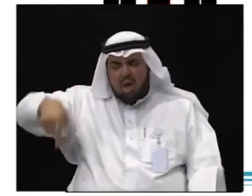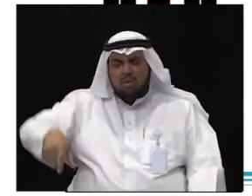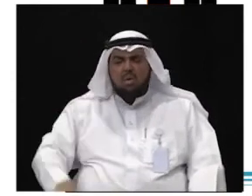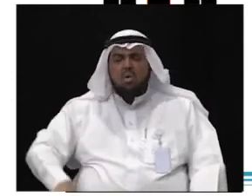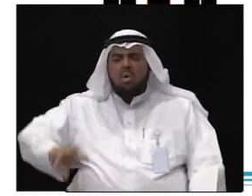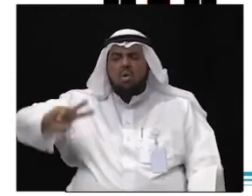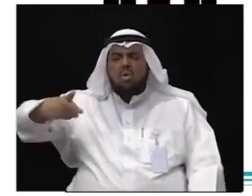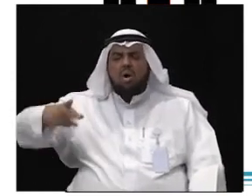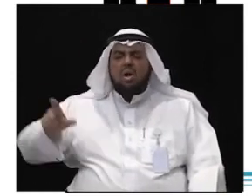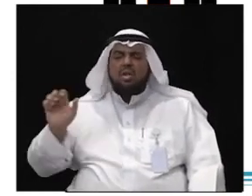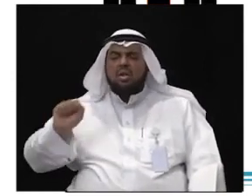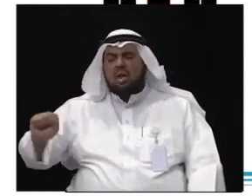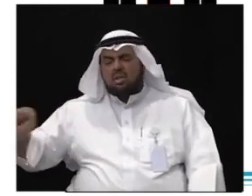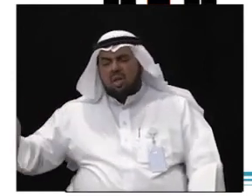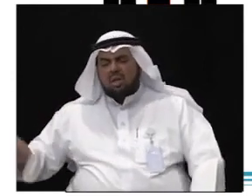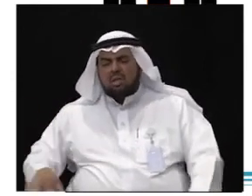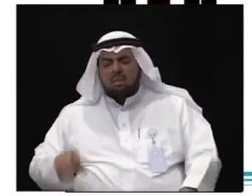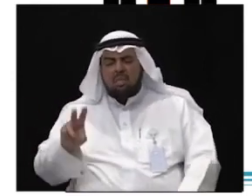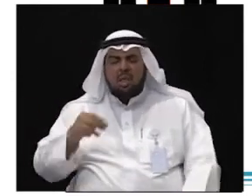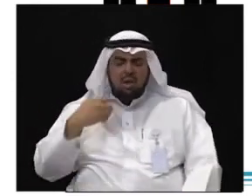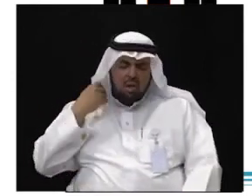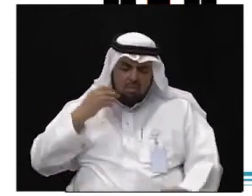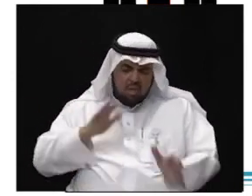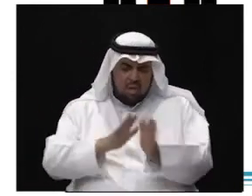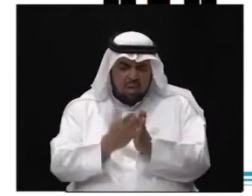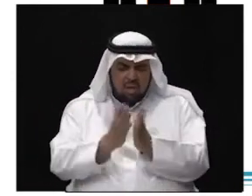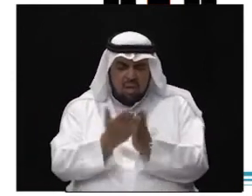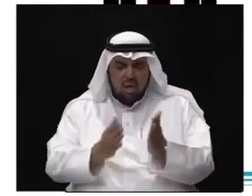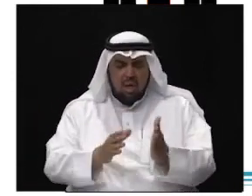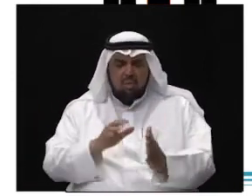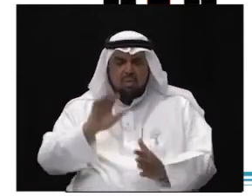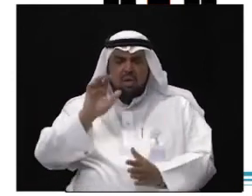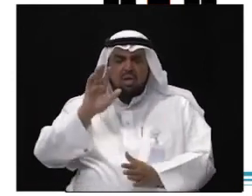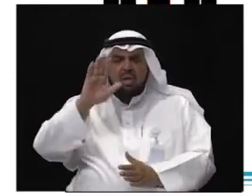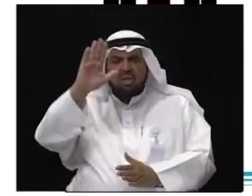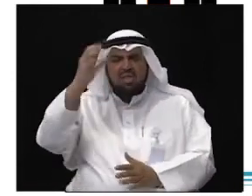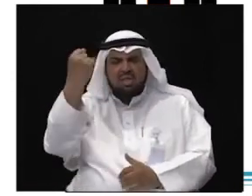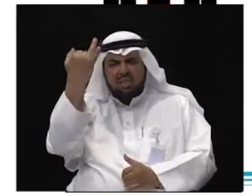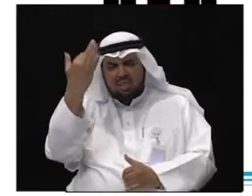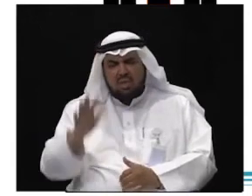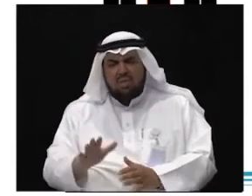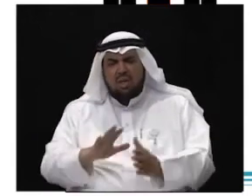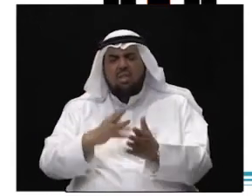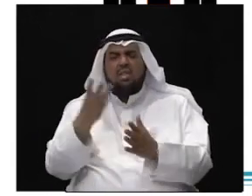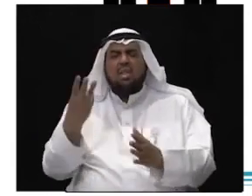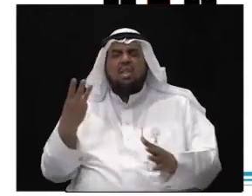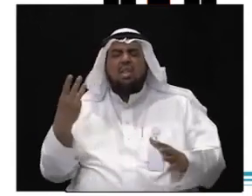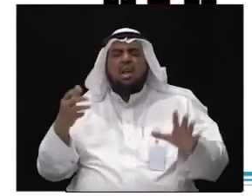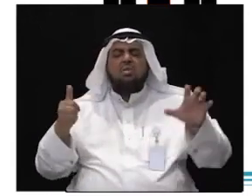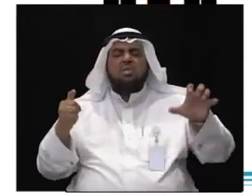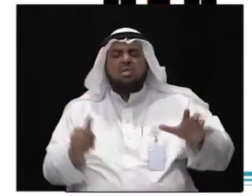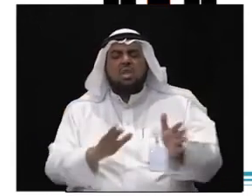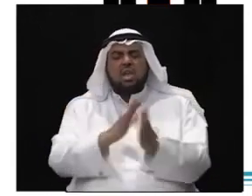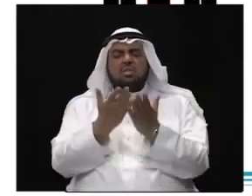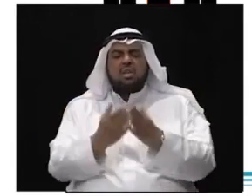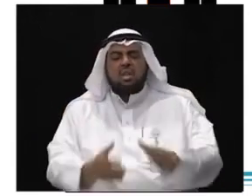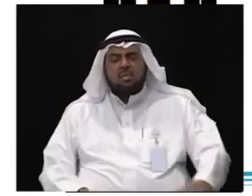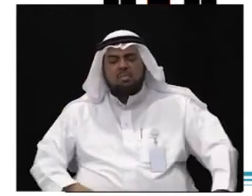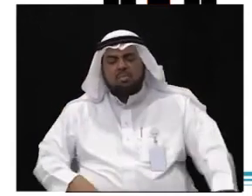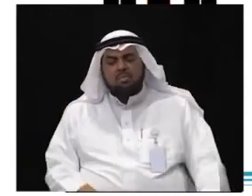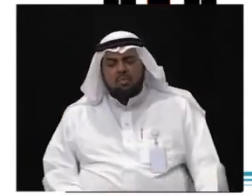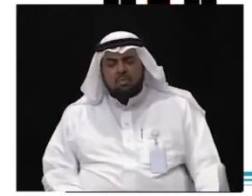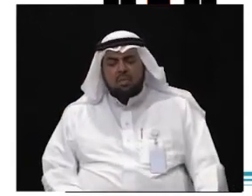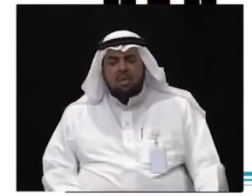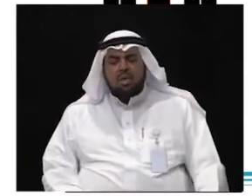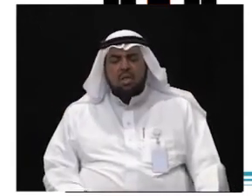في الكتاب صفحة 63 كتاب التدريبات بالطبع. ثم طلبت من عبد